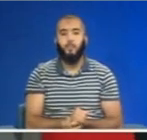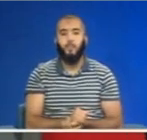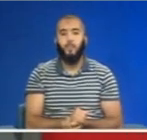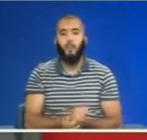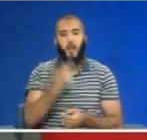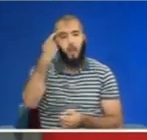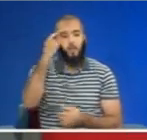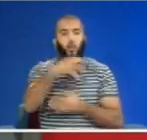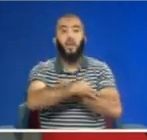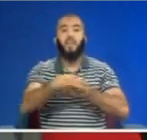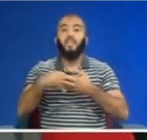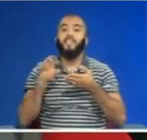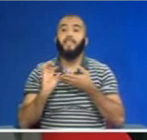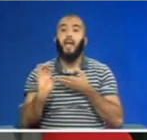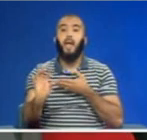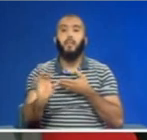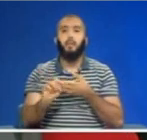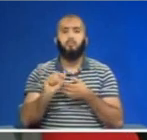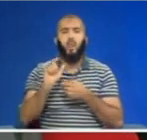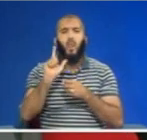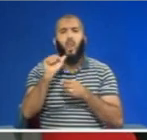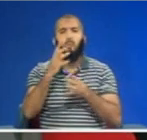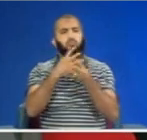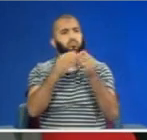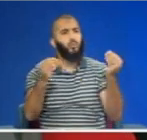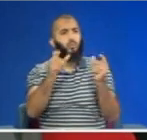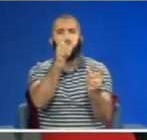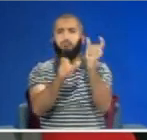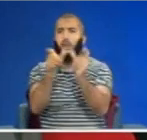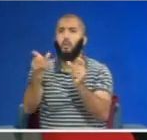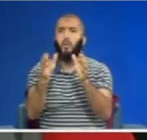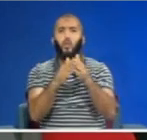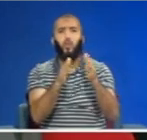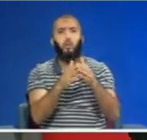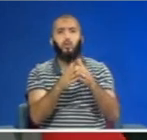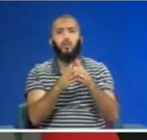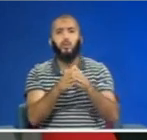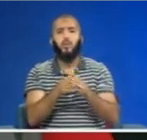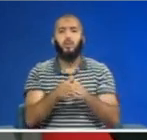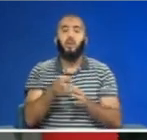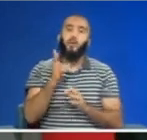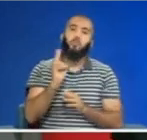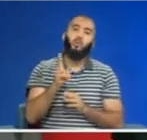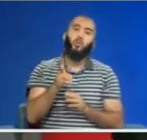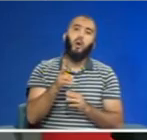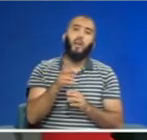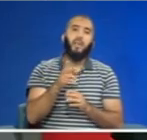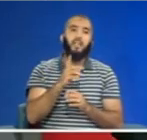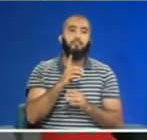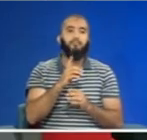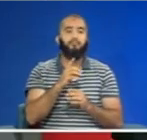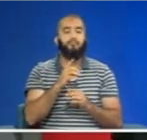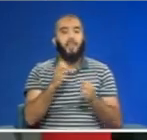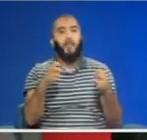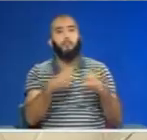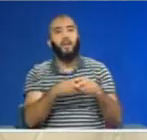يخص الزكاة. الناس دائما تتساءل لماذا يقدر النصاب بالذهب ولا يقدر بغيره من أجناس